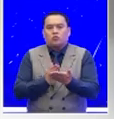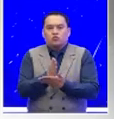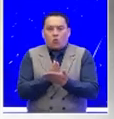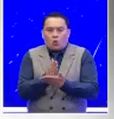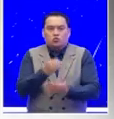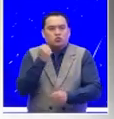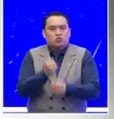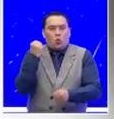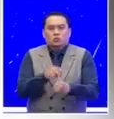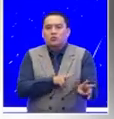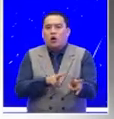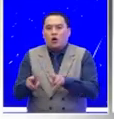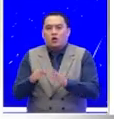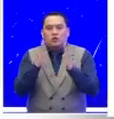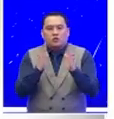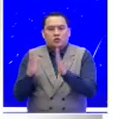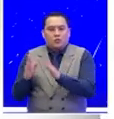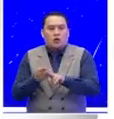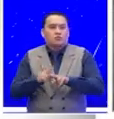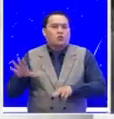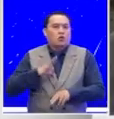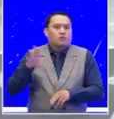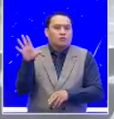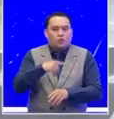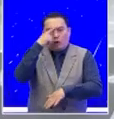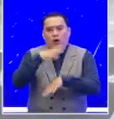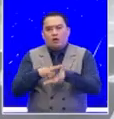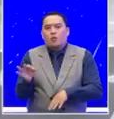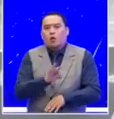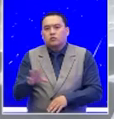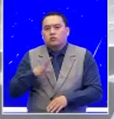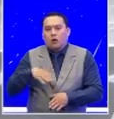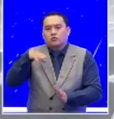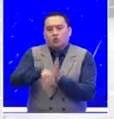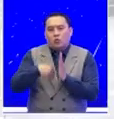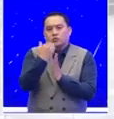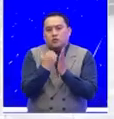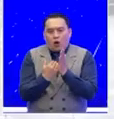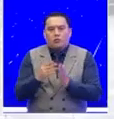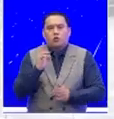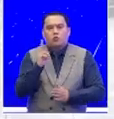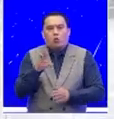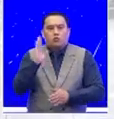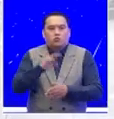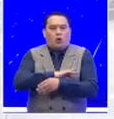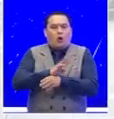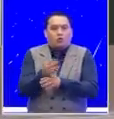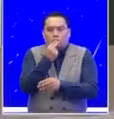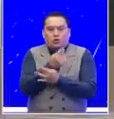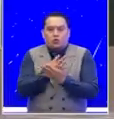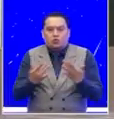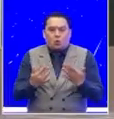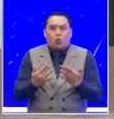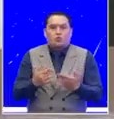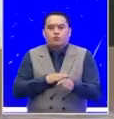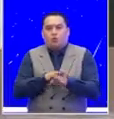обеспечат строгое соблюдение режима карантина. По поручению акима области составлен список жильцов, которые будут обеспечены